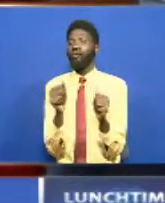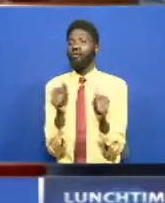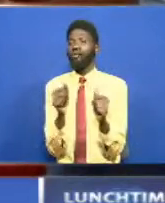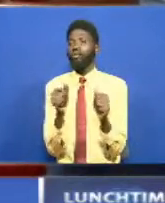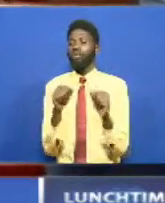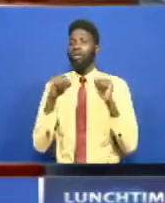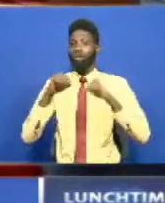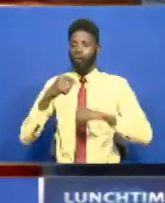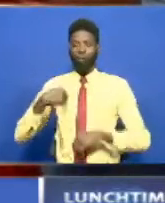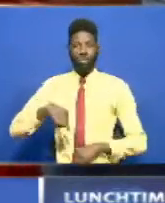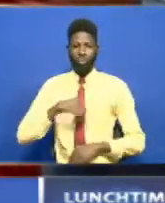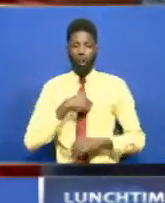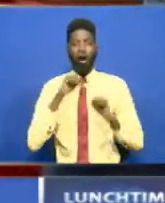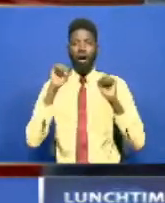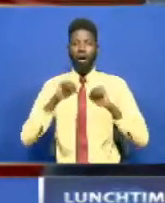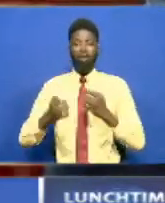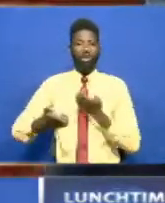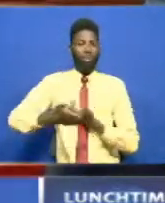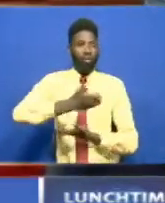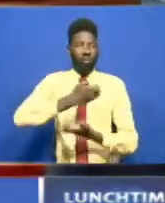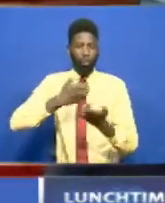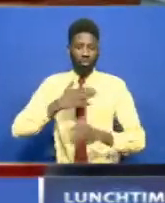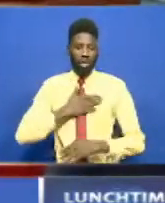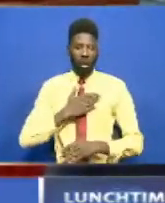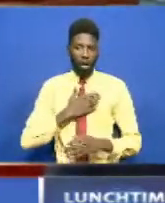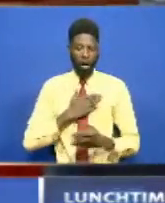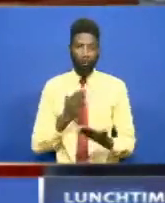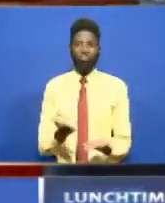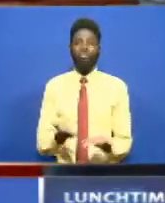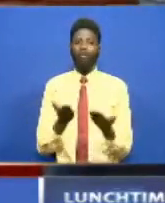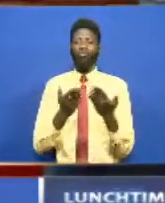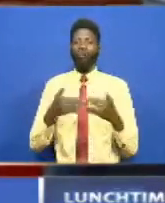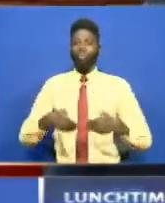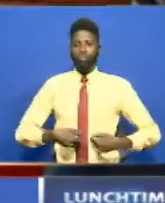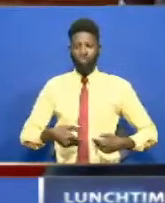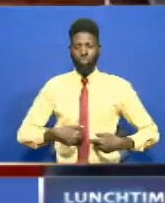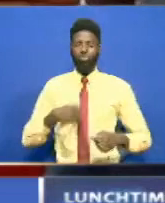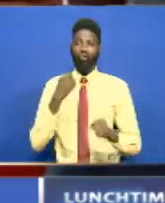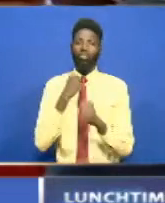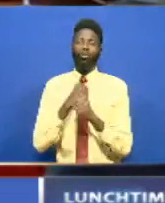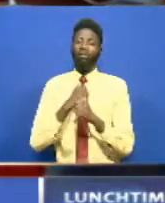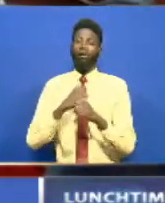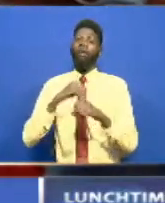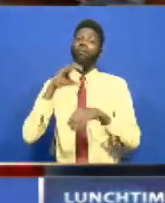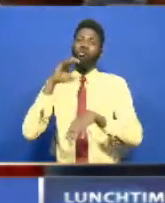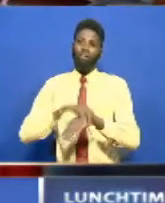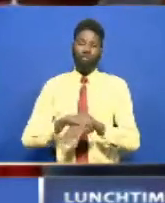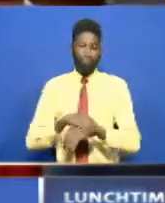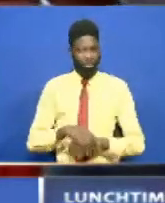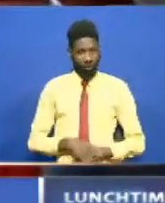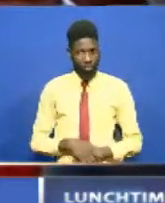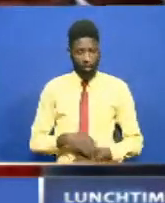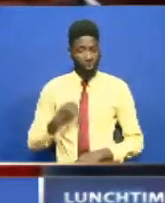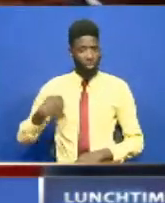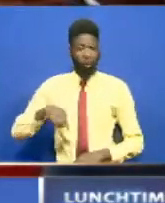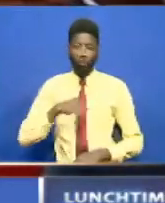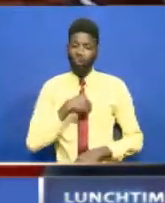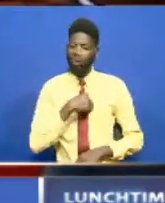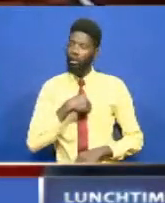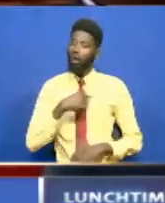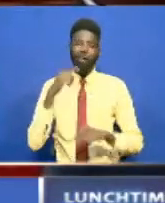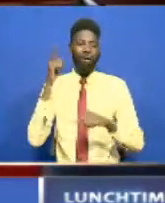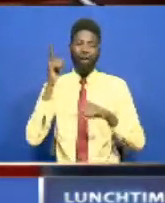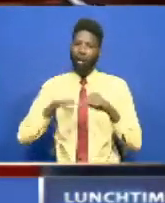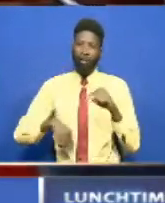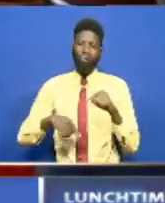tuweze kukuza uchumi wetu, vijana hawa wapate kazi jamani. Kazi haiwezi kupatikana tukiwa kazi yetu itakuwa kupiga